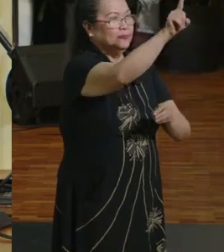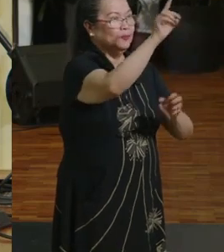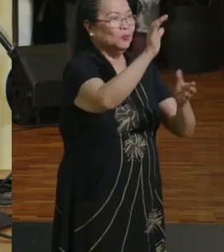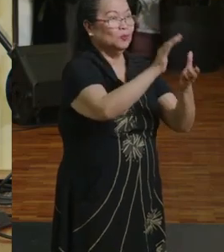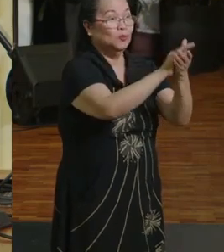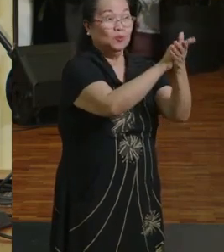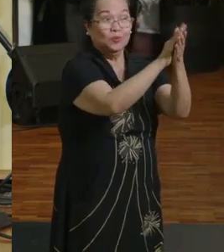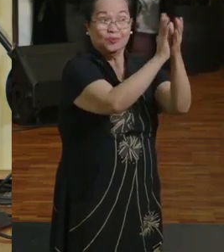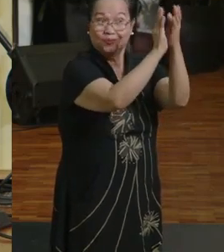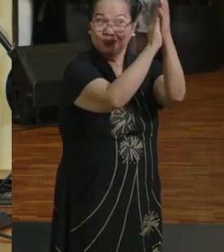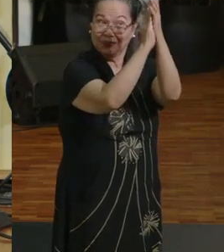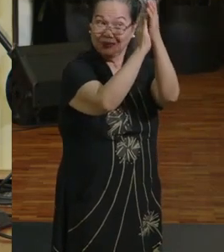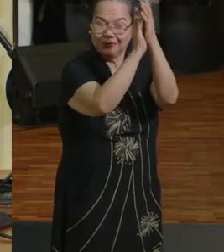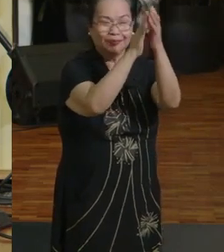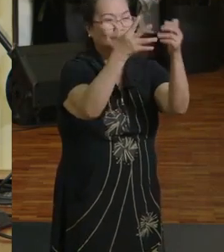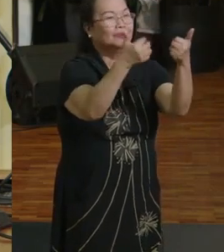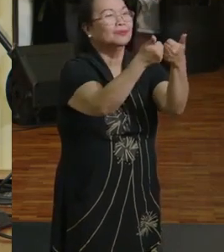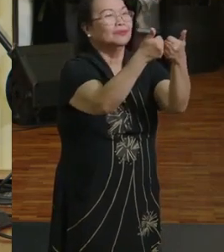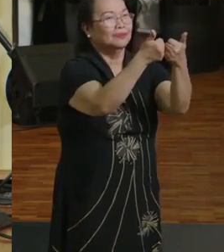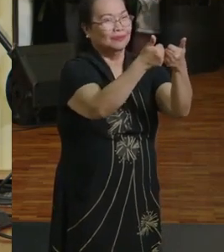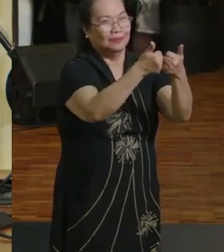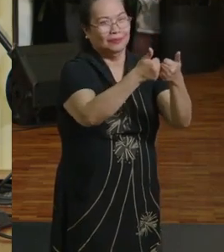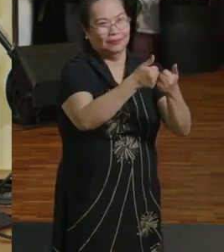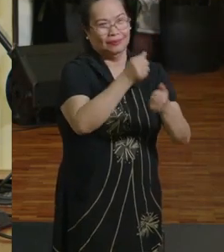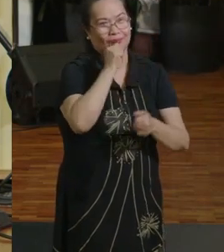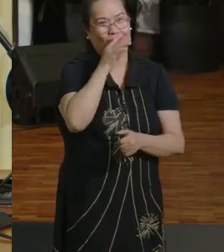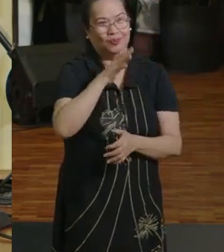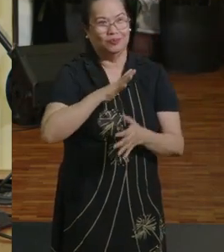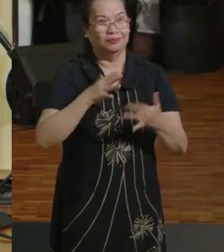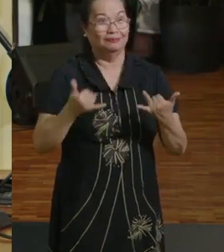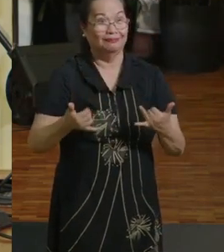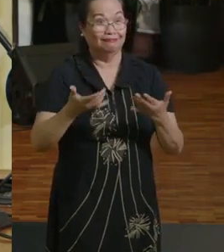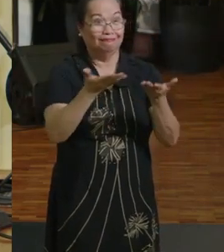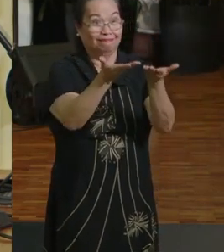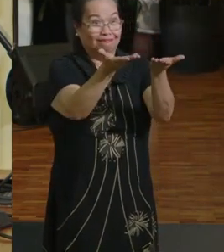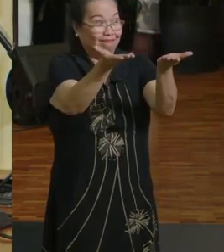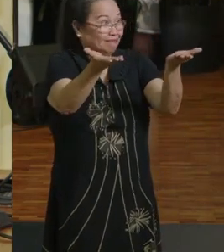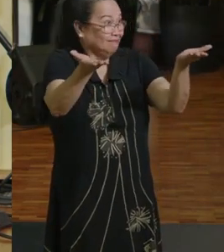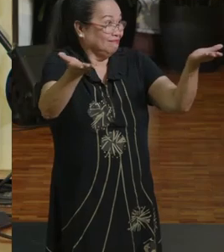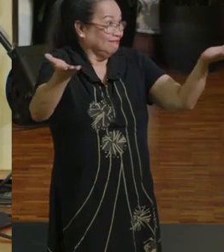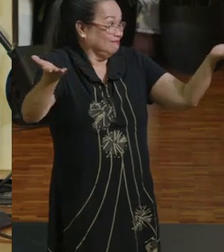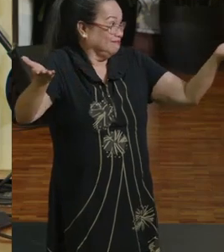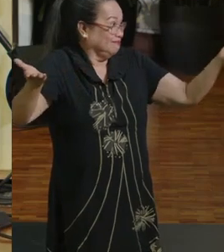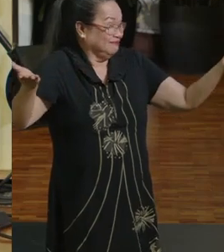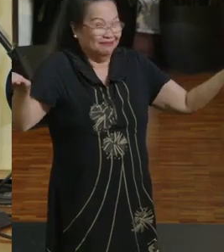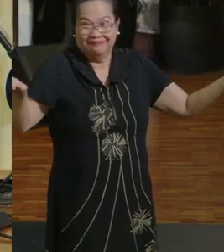pagpupugay at hamon din sa mga kababaihan natin ngayon.